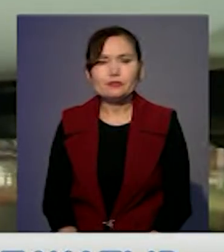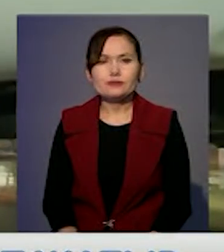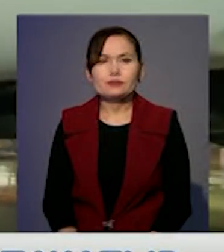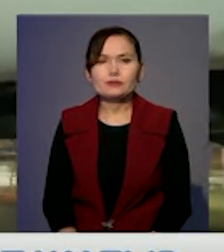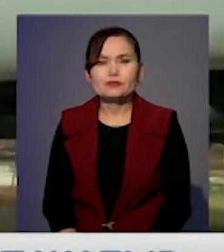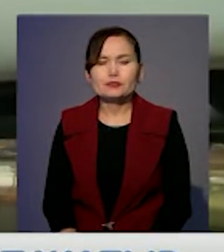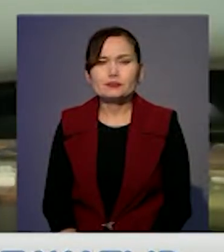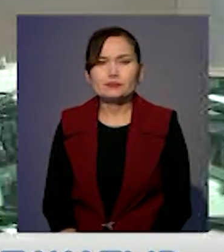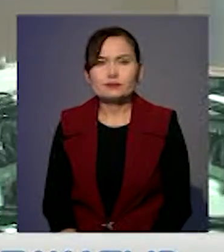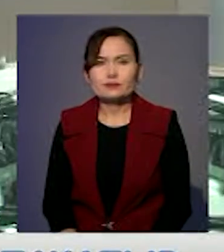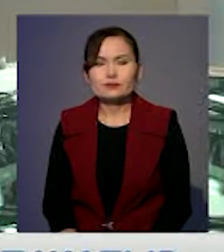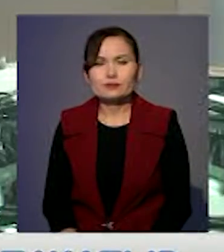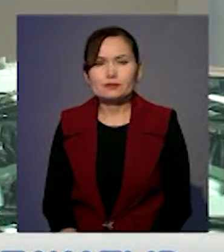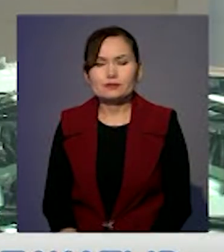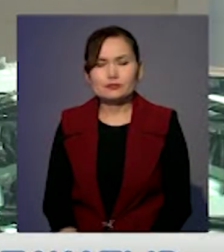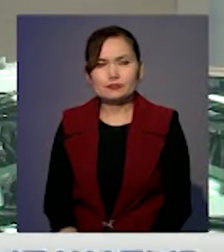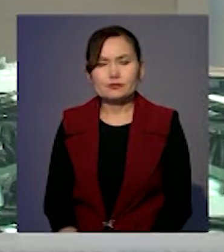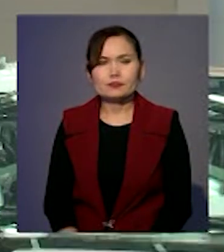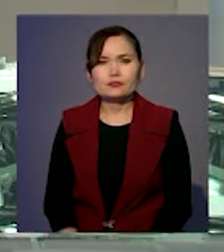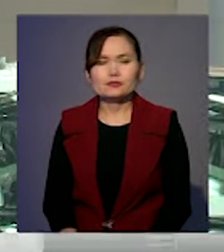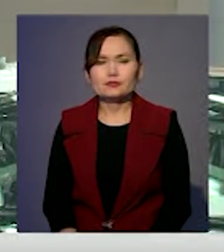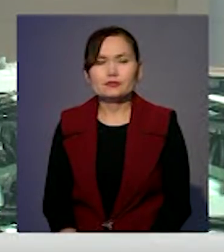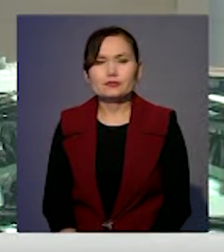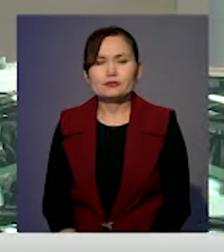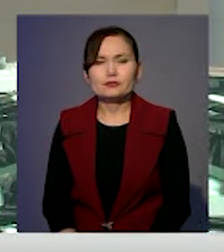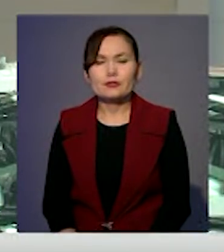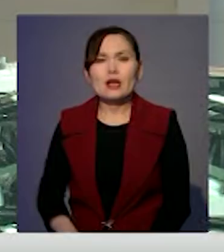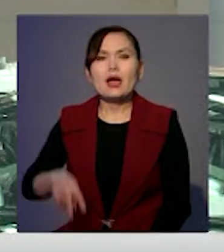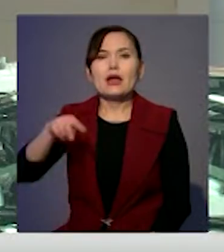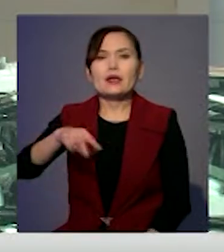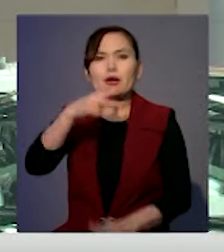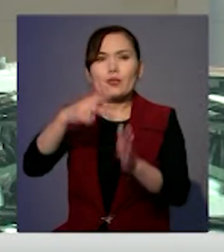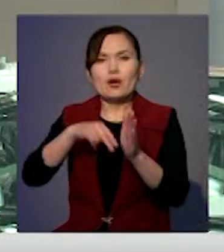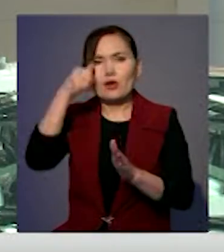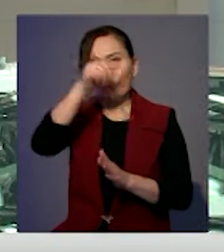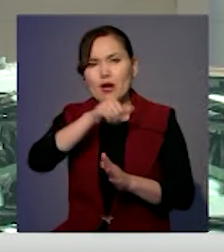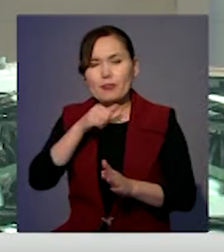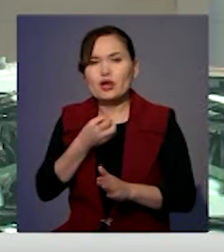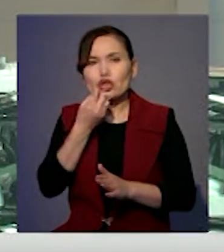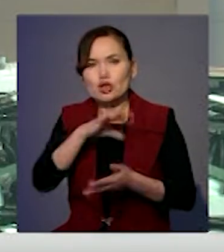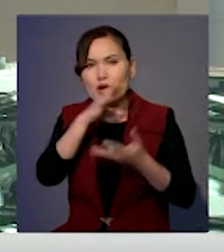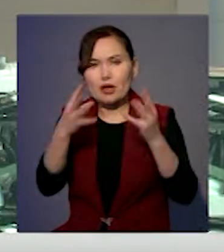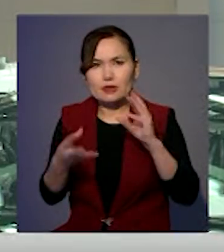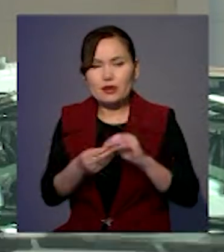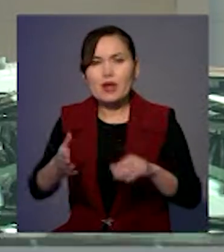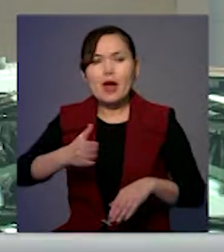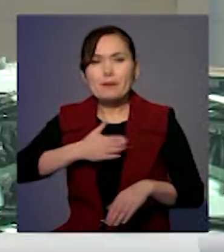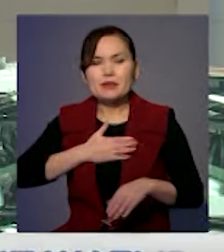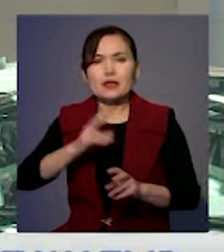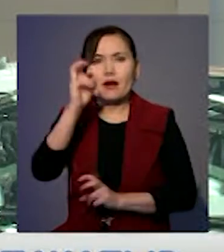Результат 2018 года позволил нам повысить численность. 2018 жылдағы жақсы нәтижелер арқасында біздегі штат